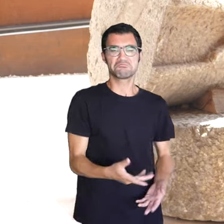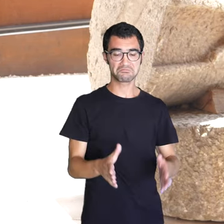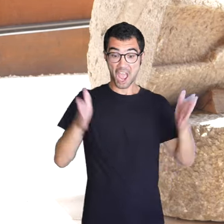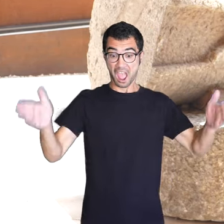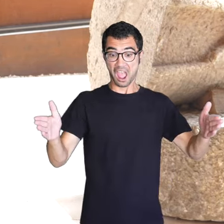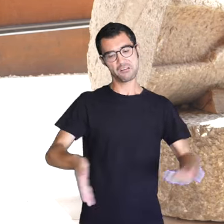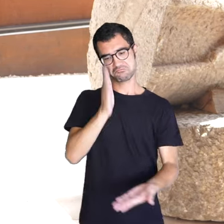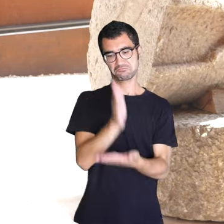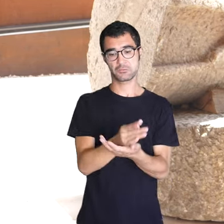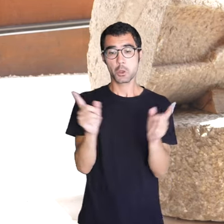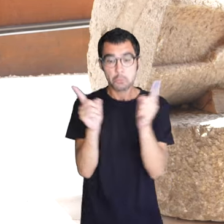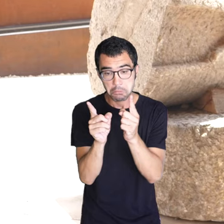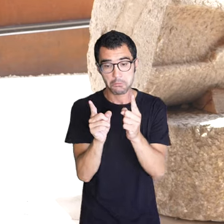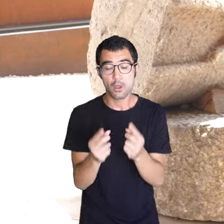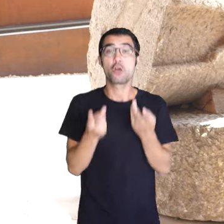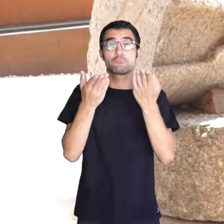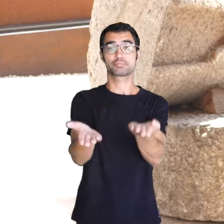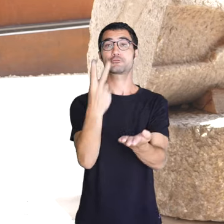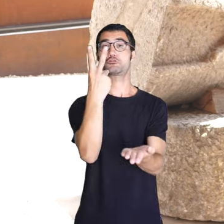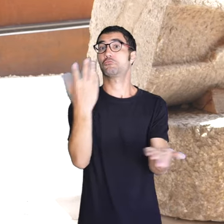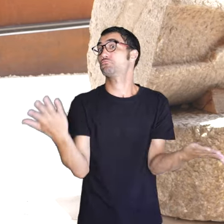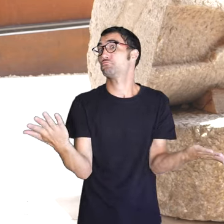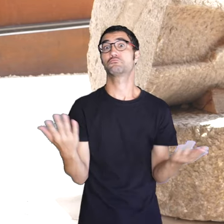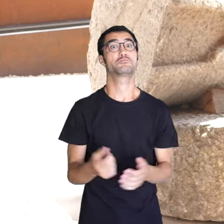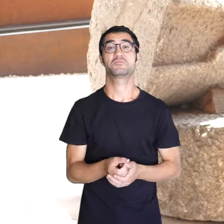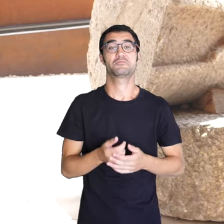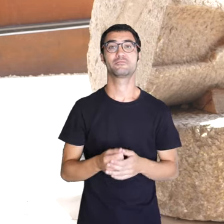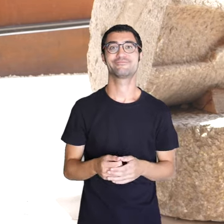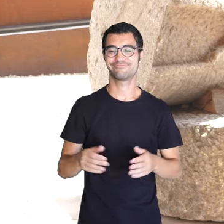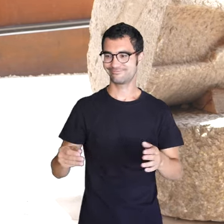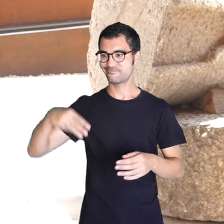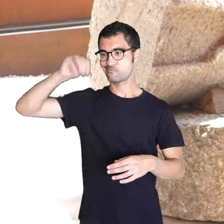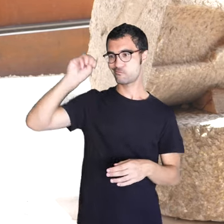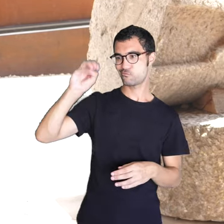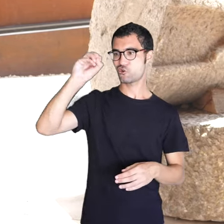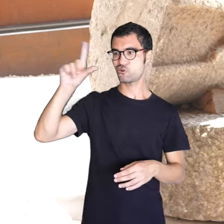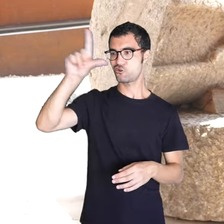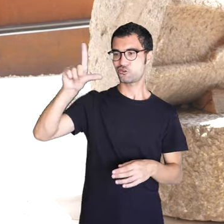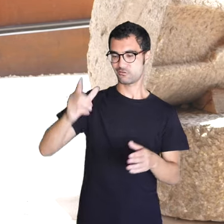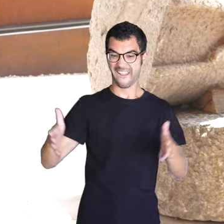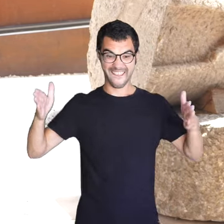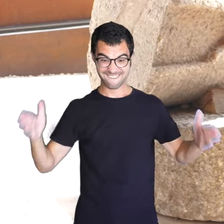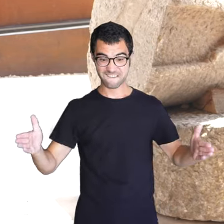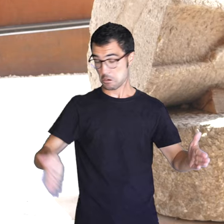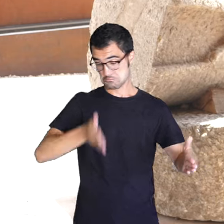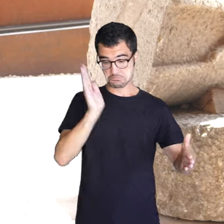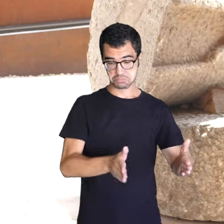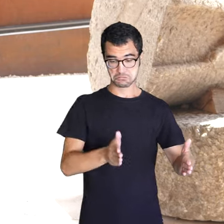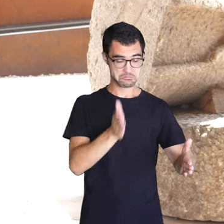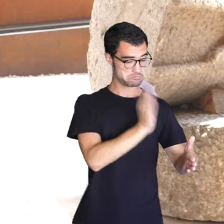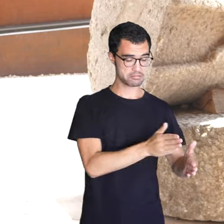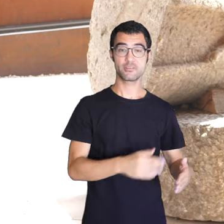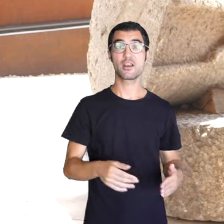era petit, en donaven dos. Si el mal n'hi havia un de més gros, doncs pues, el repartien amb un altre.